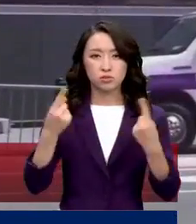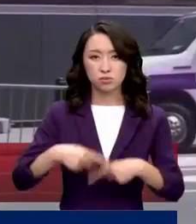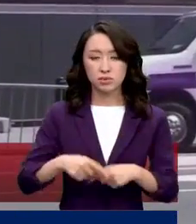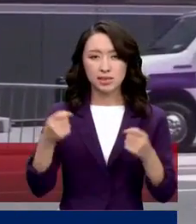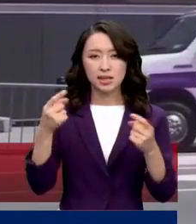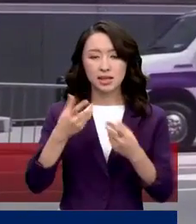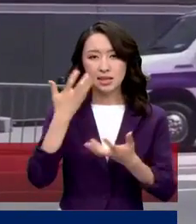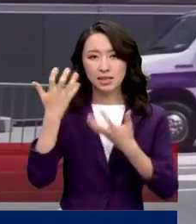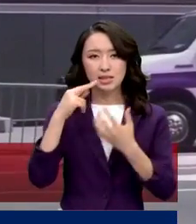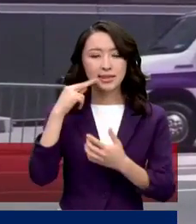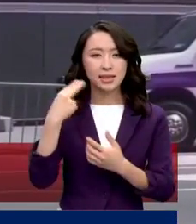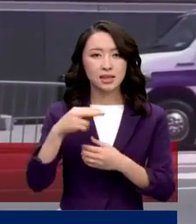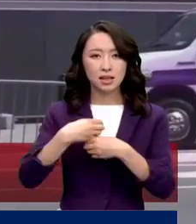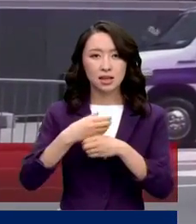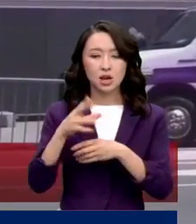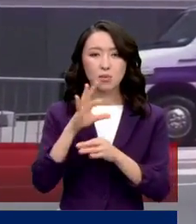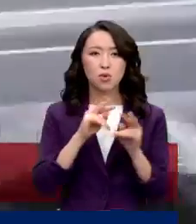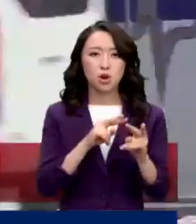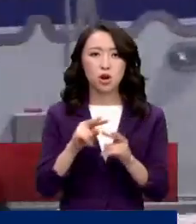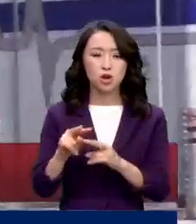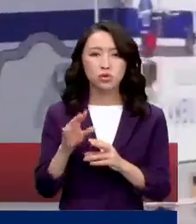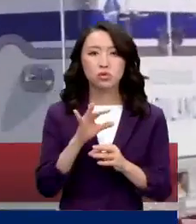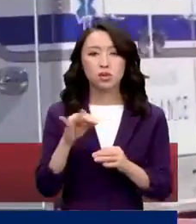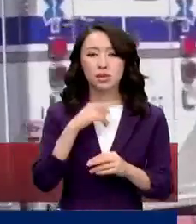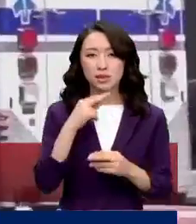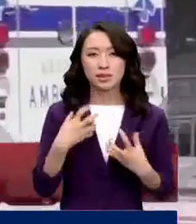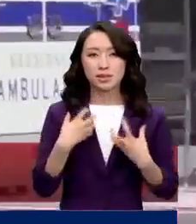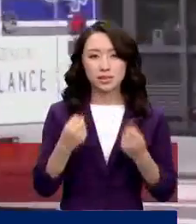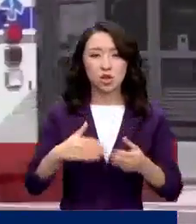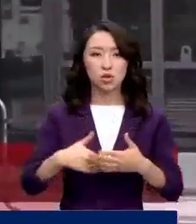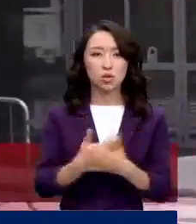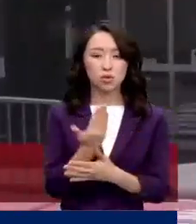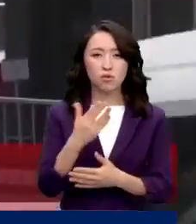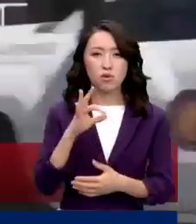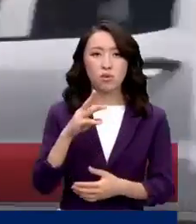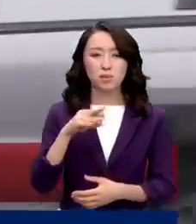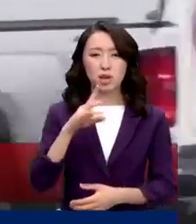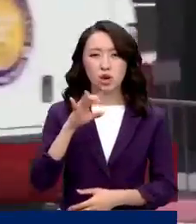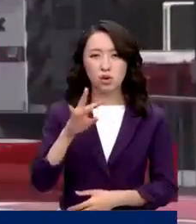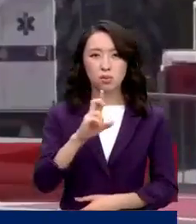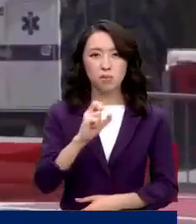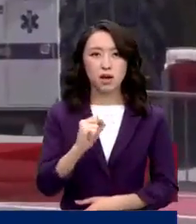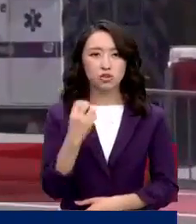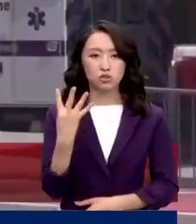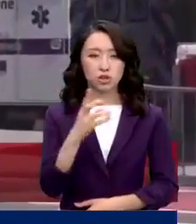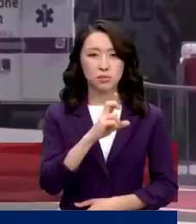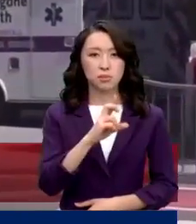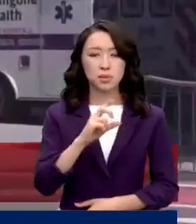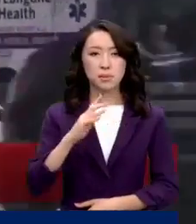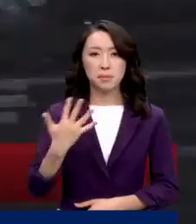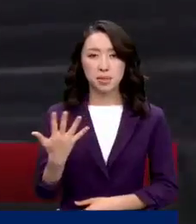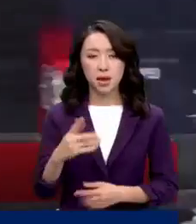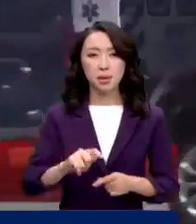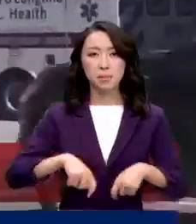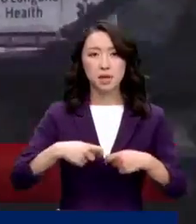исследованиям Китайского центра по контролю и профилактике заболеваний, новые субварианты омикрона BA 4 и BA5 передаются